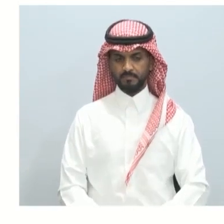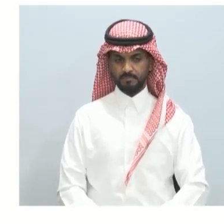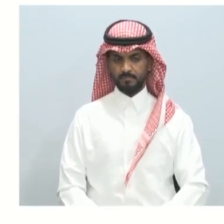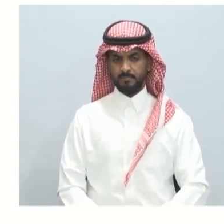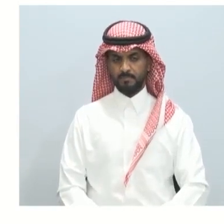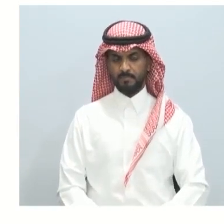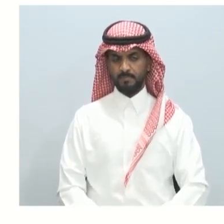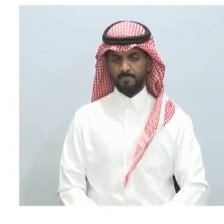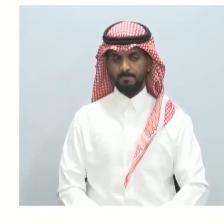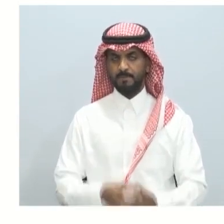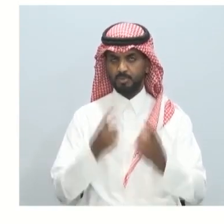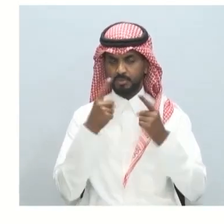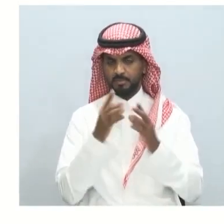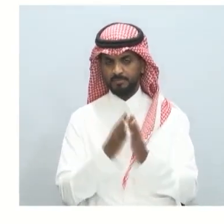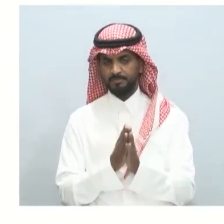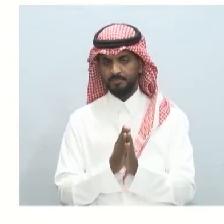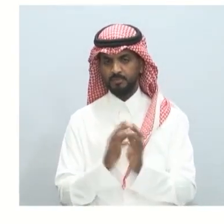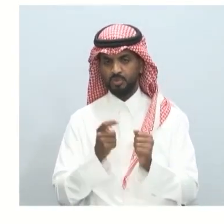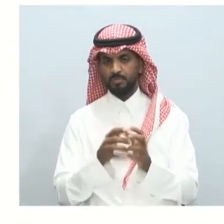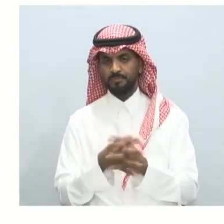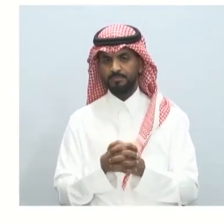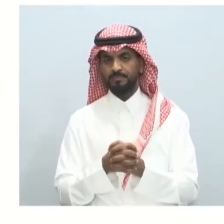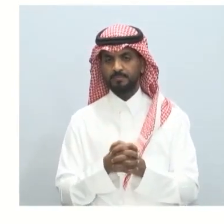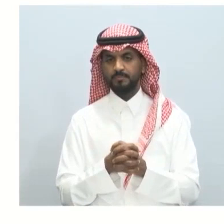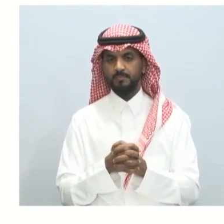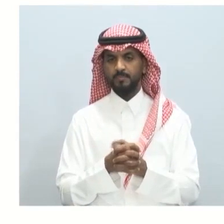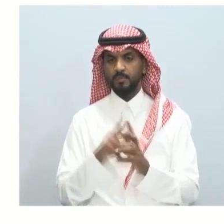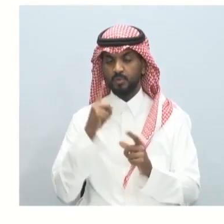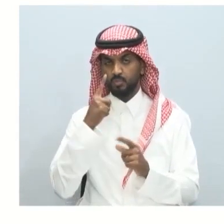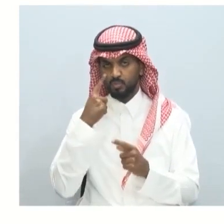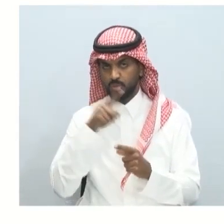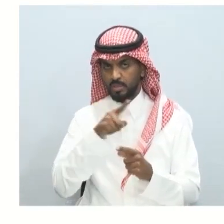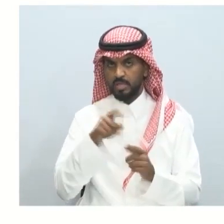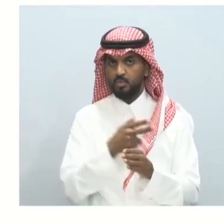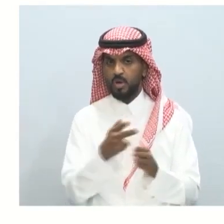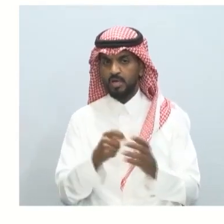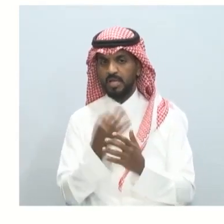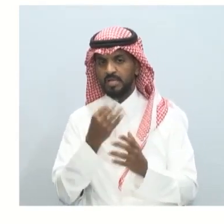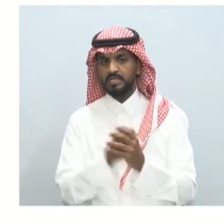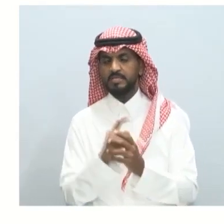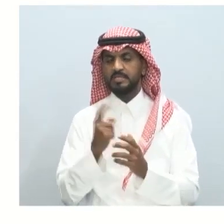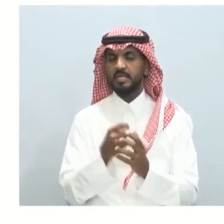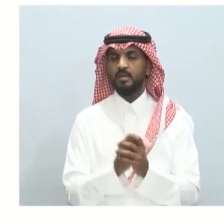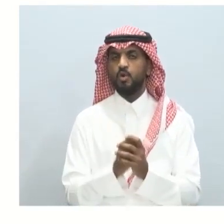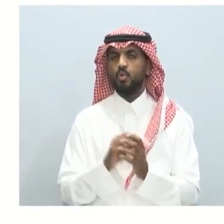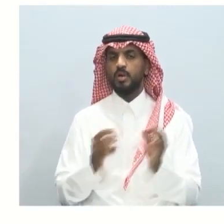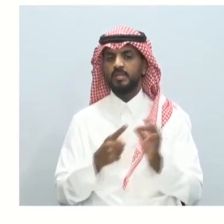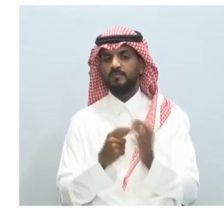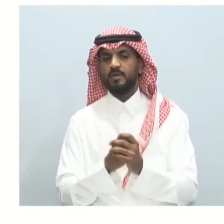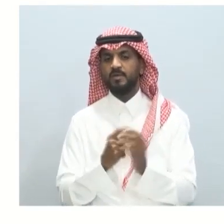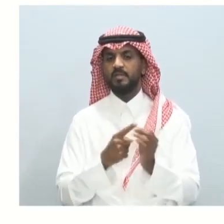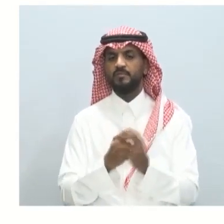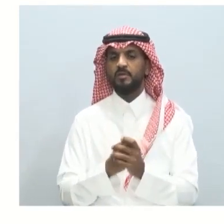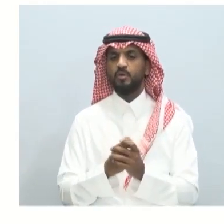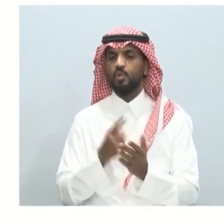اليها جميل بامكانك ان تجيب سنجيب بدورنا مثلا ان تكون مطلع على ان القراءه السريعه واهدافها فالهدف